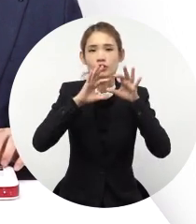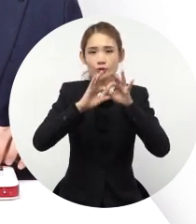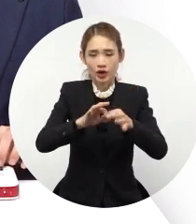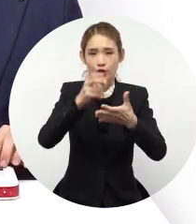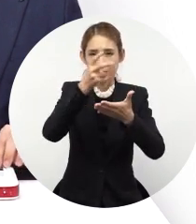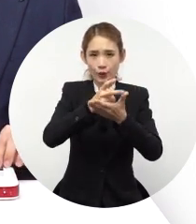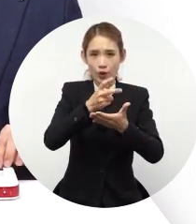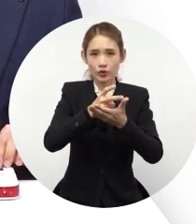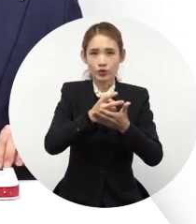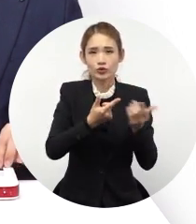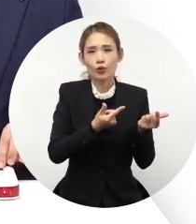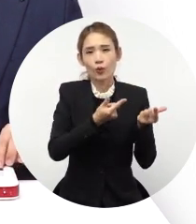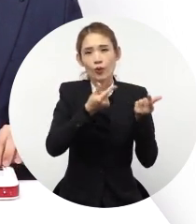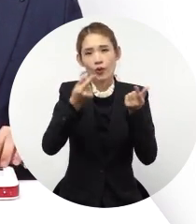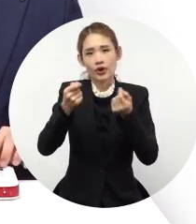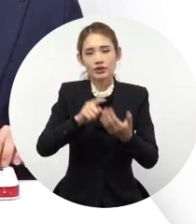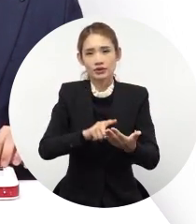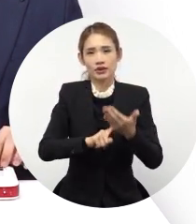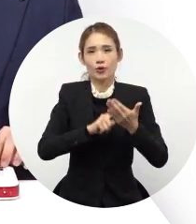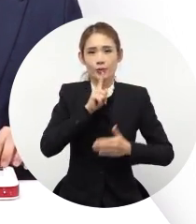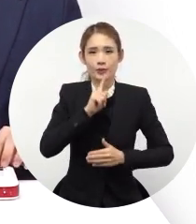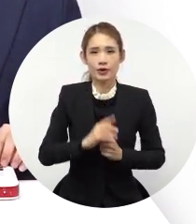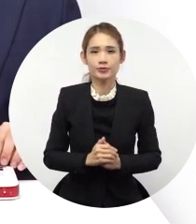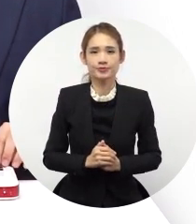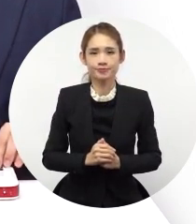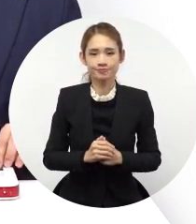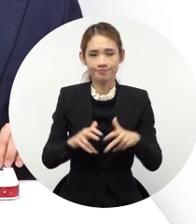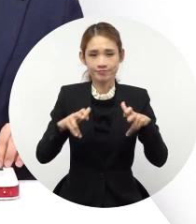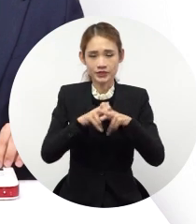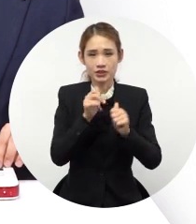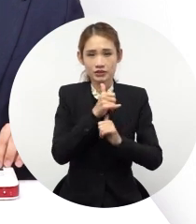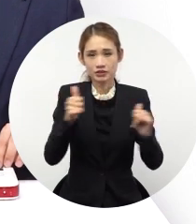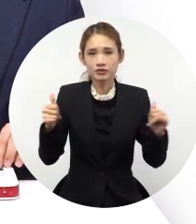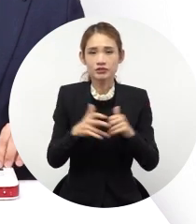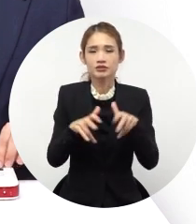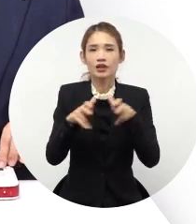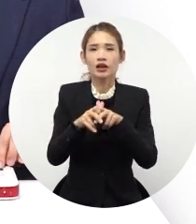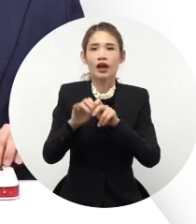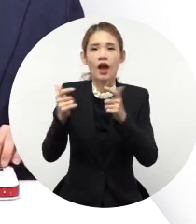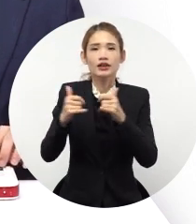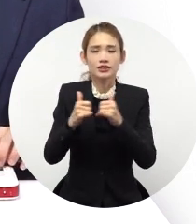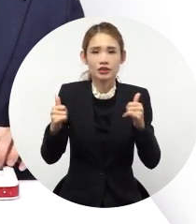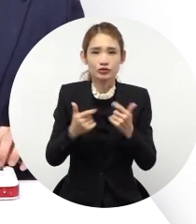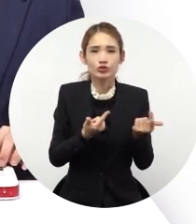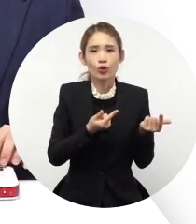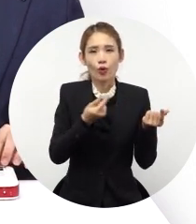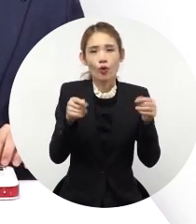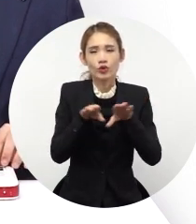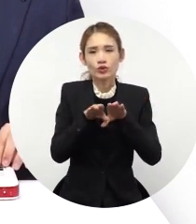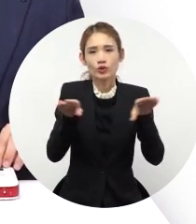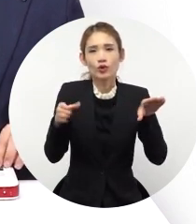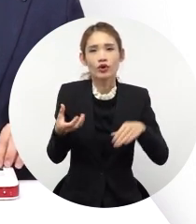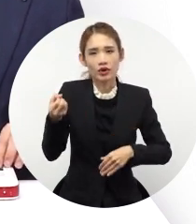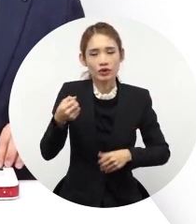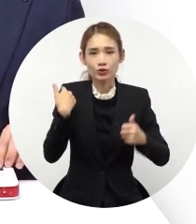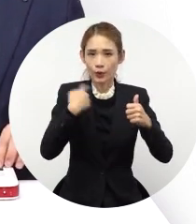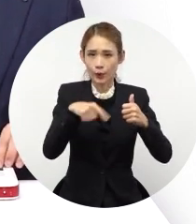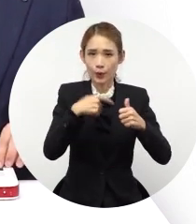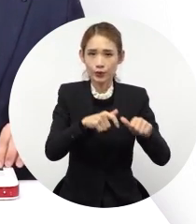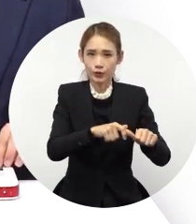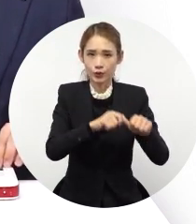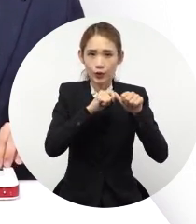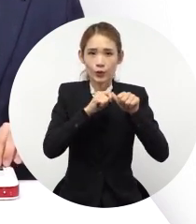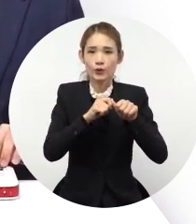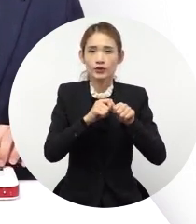관한 법률에서 일관성 있게 다루고 있는 내용인데요. 장애인은 장애인이 아닌 사람과 동등하게 교육,